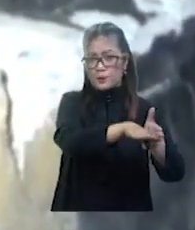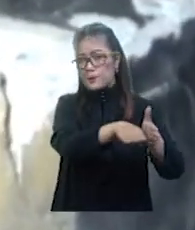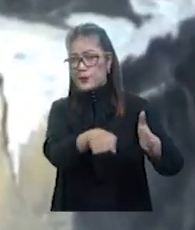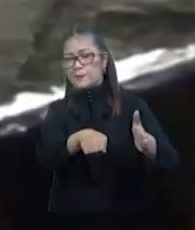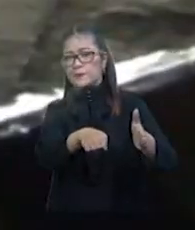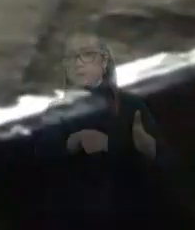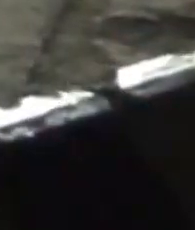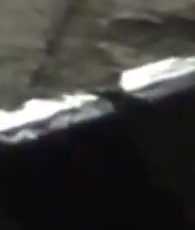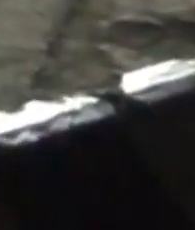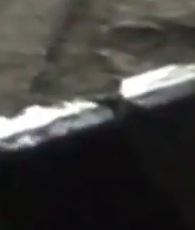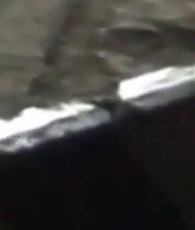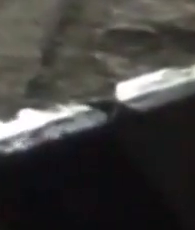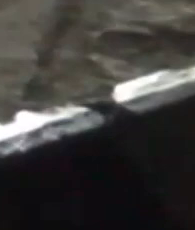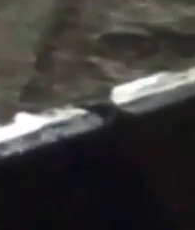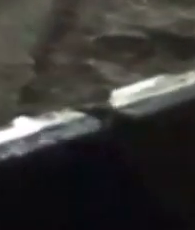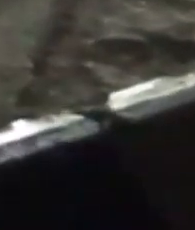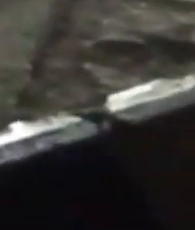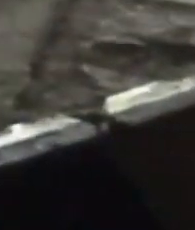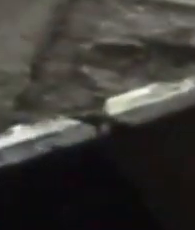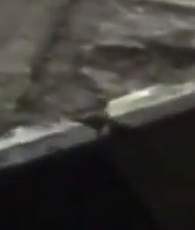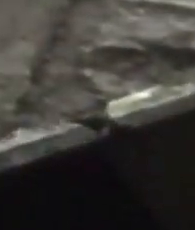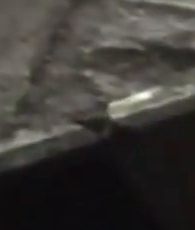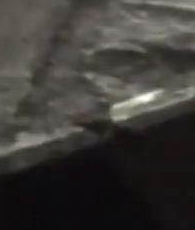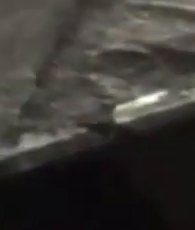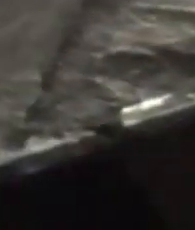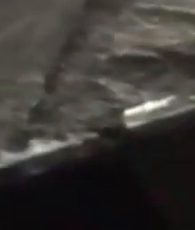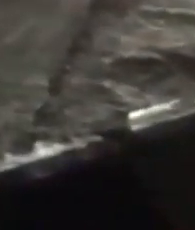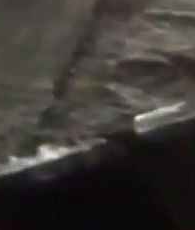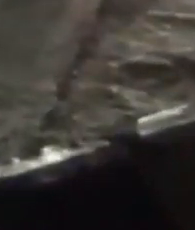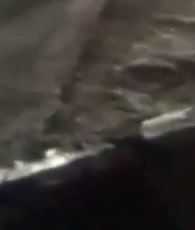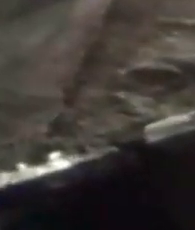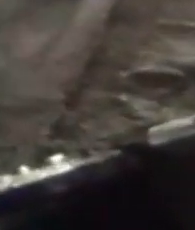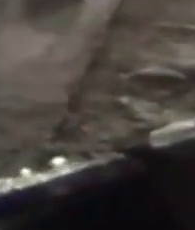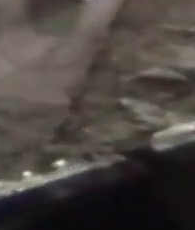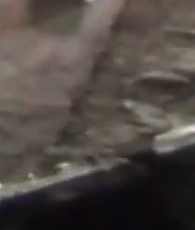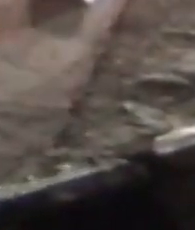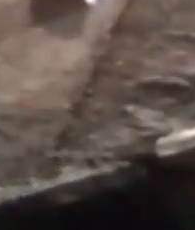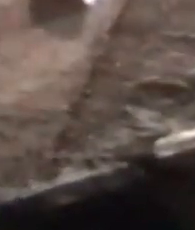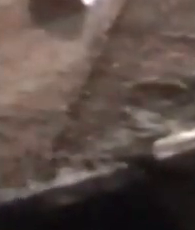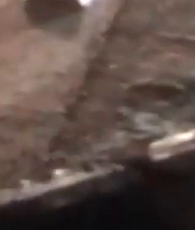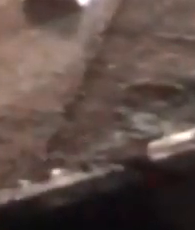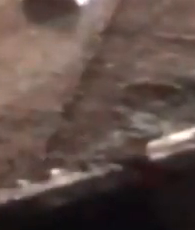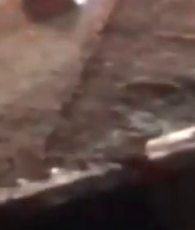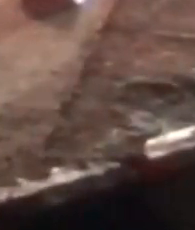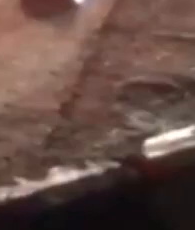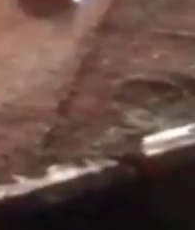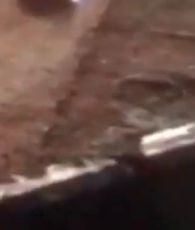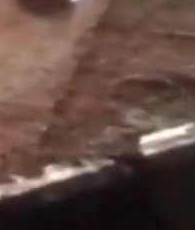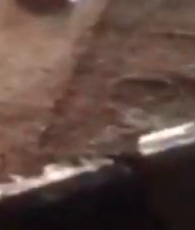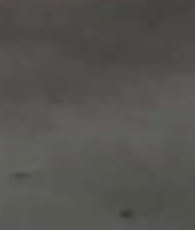melintas. Agar lalu lintas tidak macet karena terhalang minibus, kendaraan dialihkan untuk melintas di jalur bis